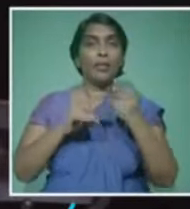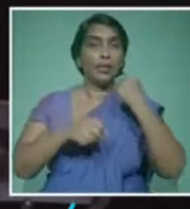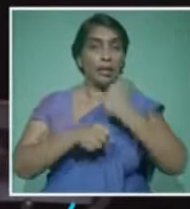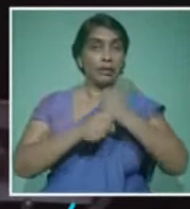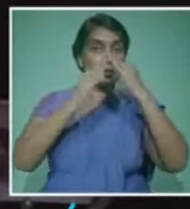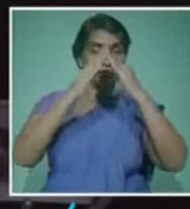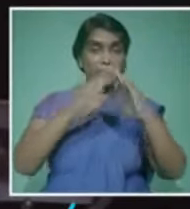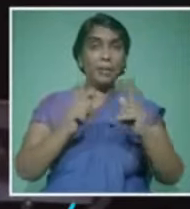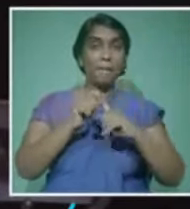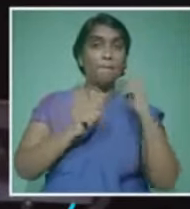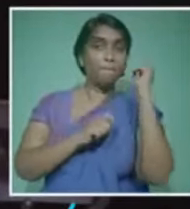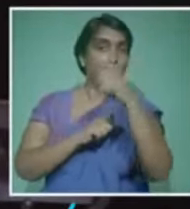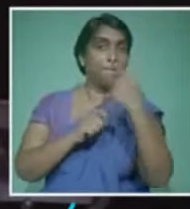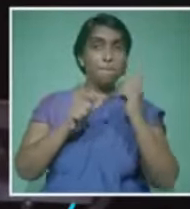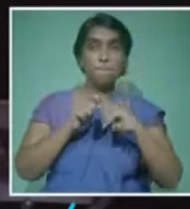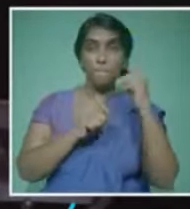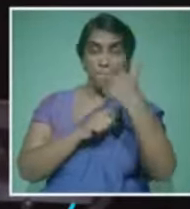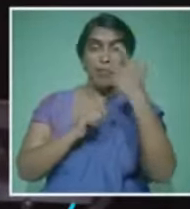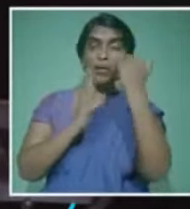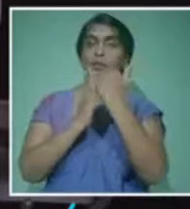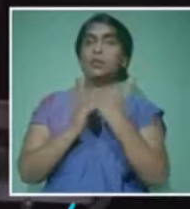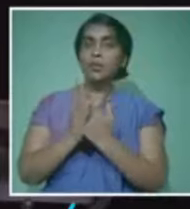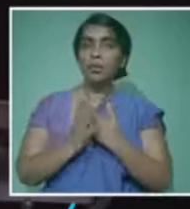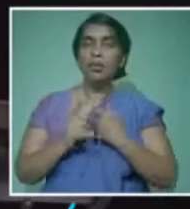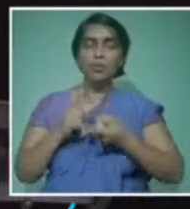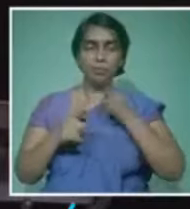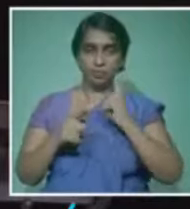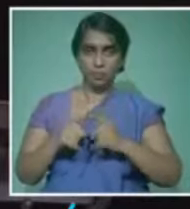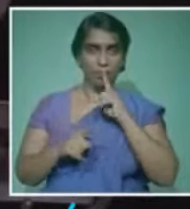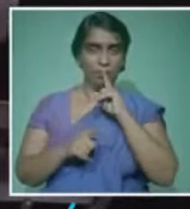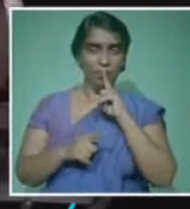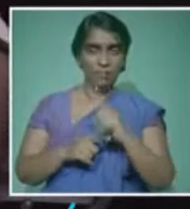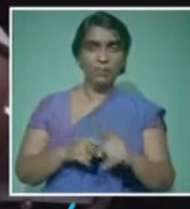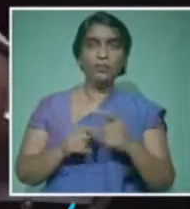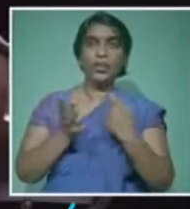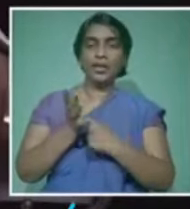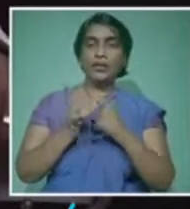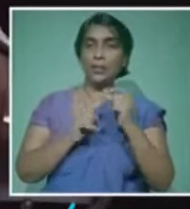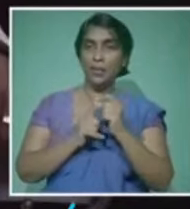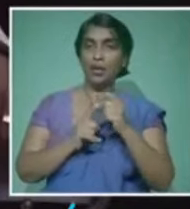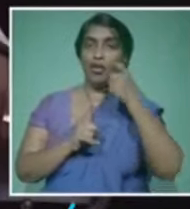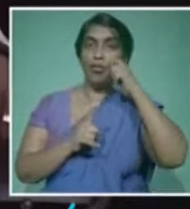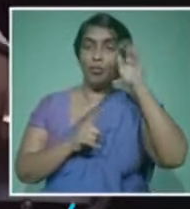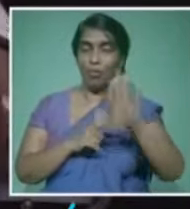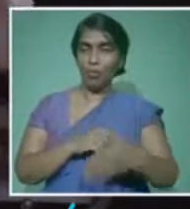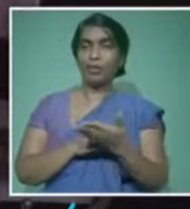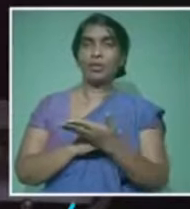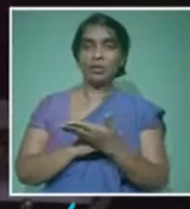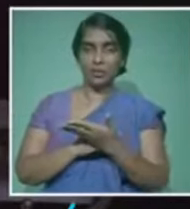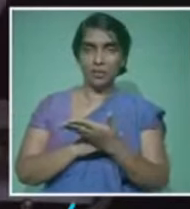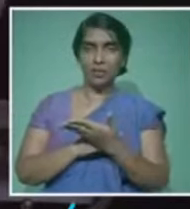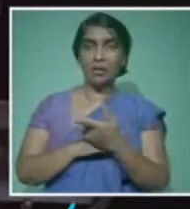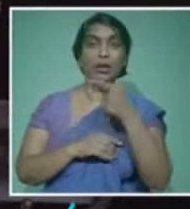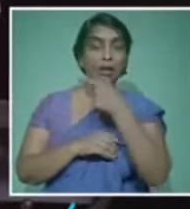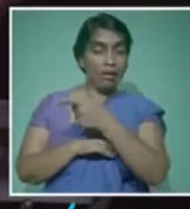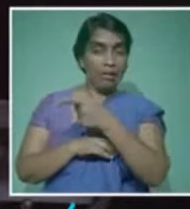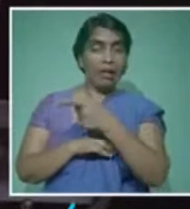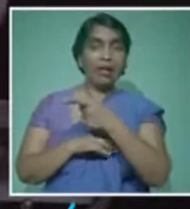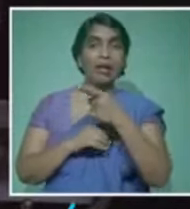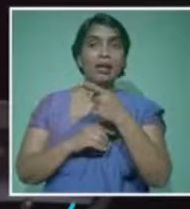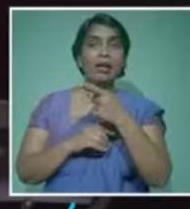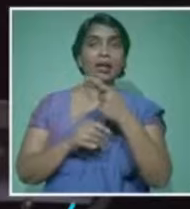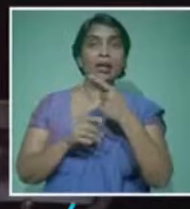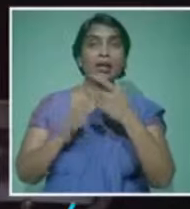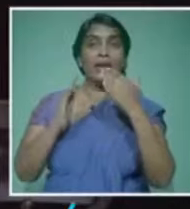නිවාසවල සල්ලි ගෙවන්න නැතුව තිබිච්ච ඒවා දැන් මම උදාහරණයක් කිව්වොත් අපේ රජපද නමතුමාගේ ආදරණීය පුත්‍රත් මෙතන ඉන්නවා රිචඩ් පදිරි නමතුමාගේ